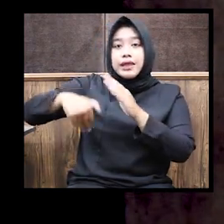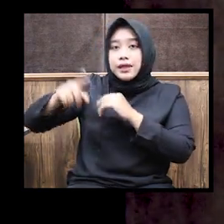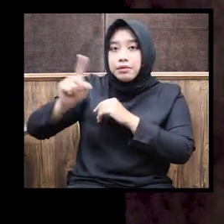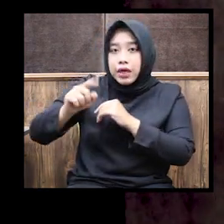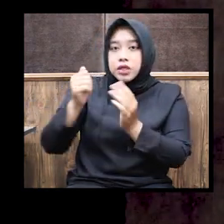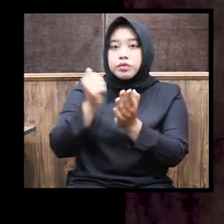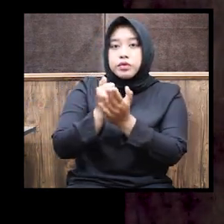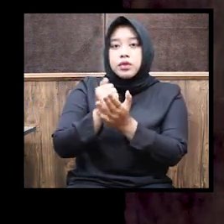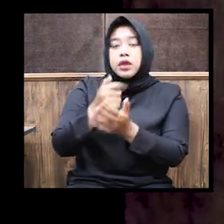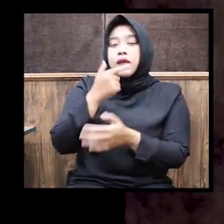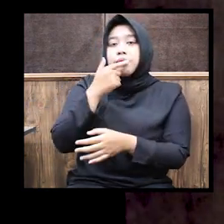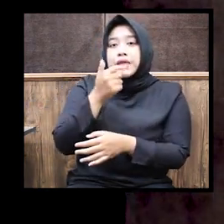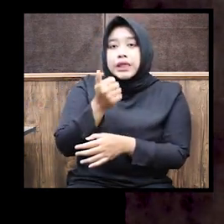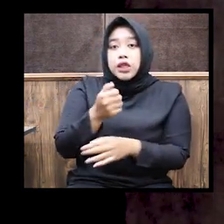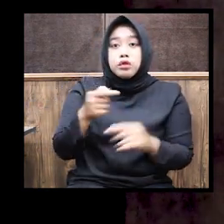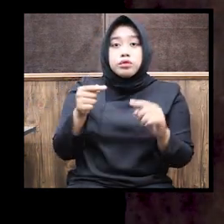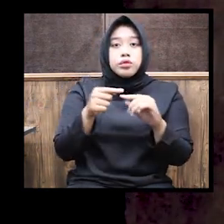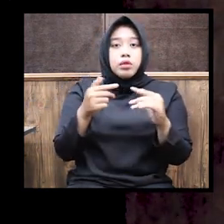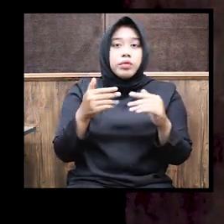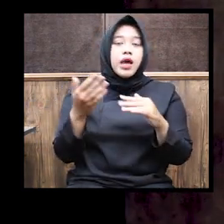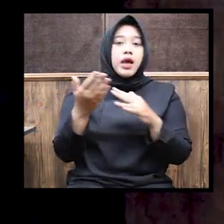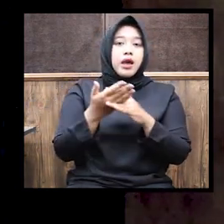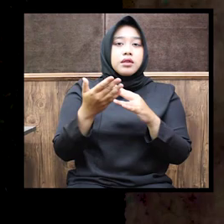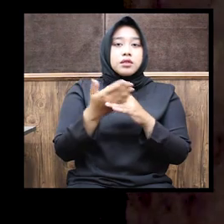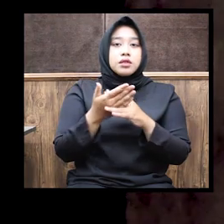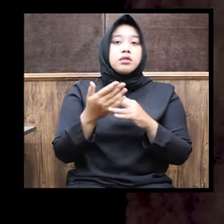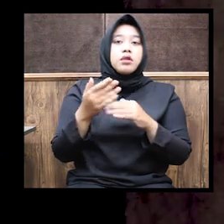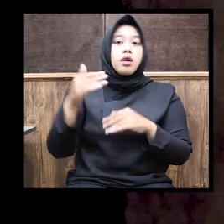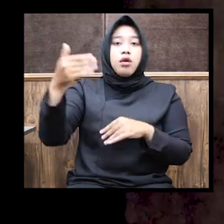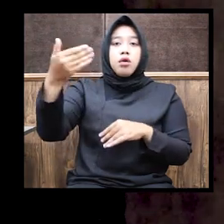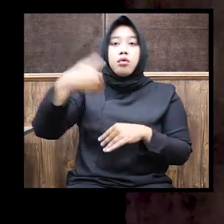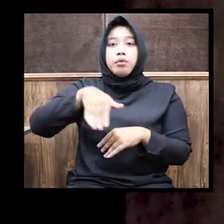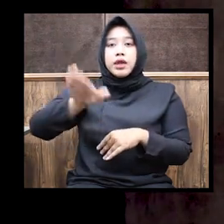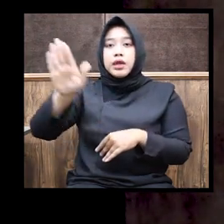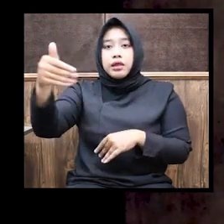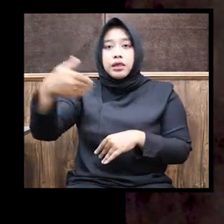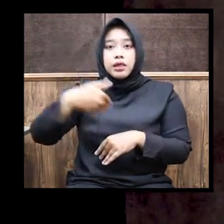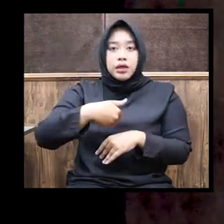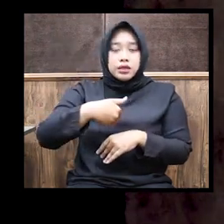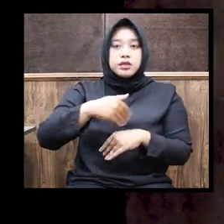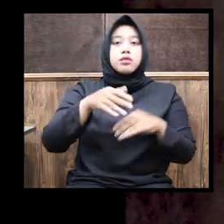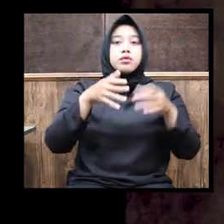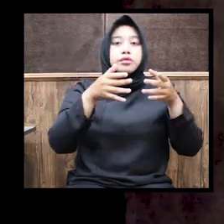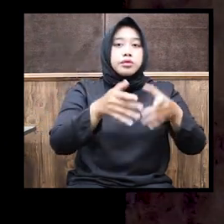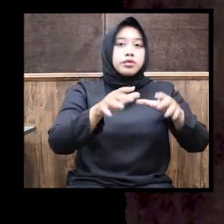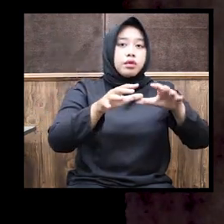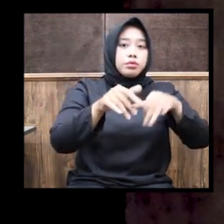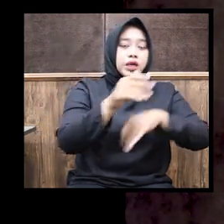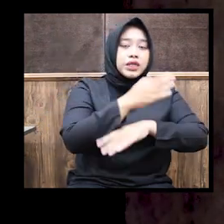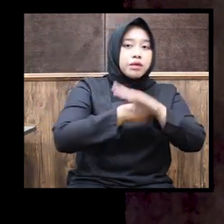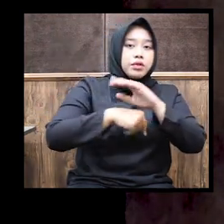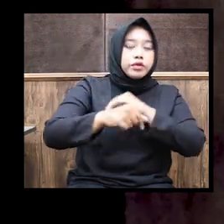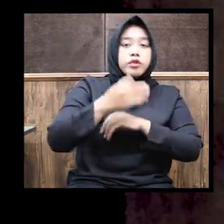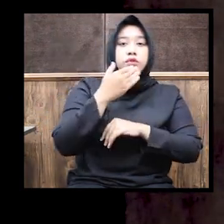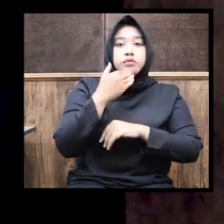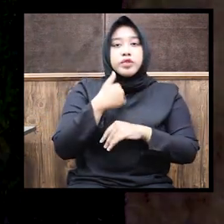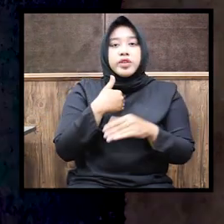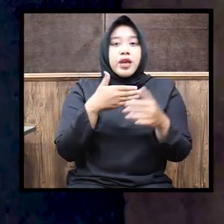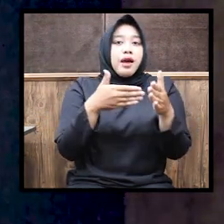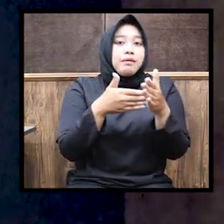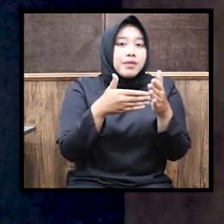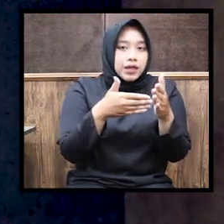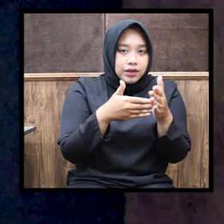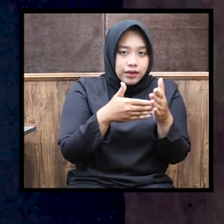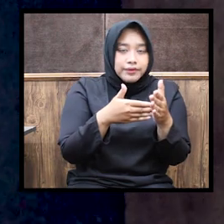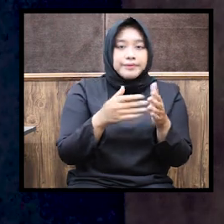penting karena untuk mobilitas ya karena kita tahu mobilitas untuk teman-teman penyarang disabilitas Memiliki keterbatasan